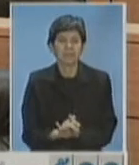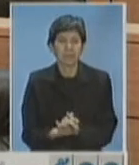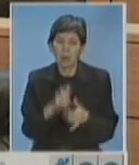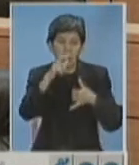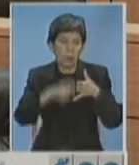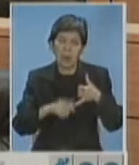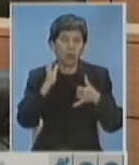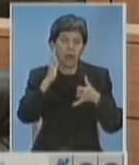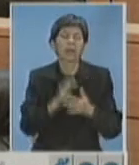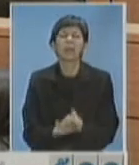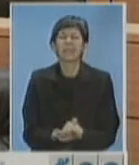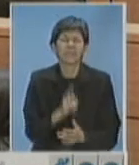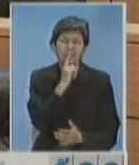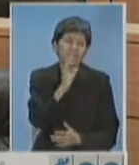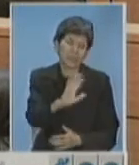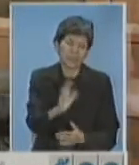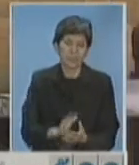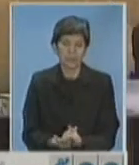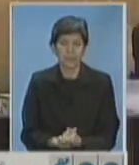รุษ เอาท่านอย่าไปงั้นเลยครับ